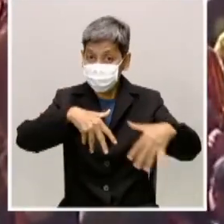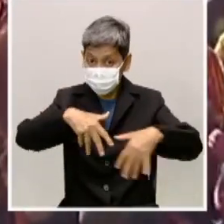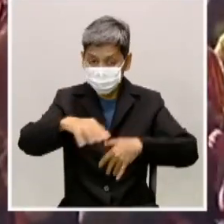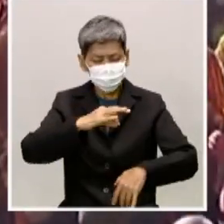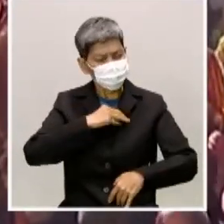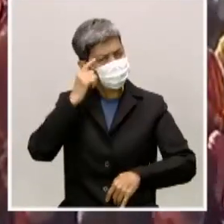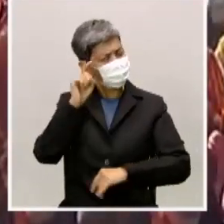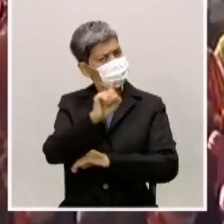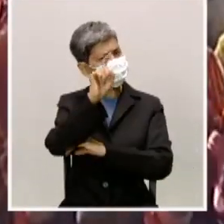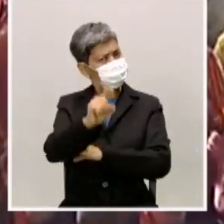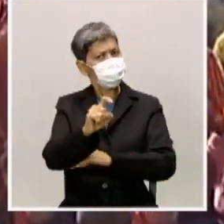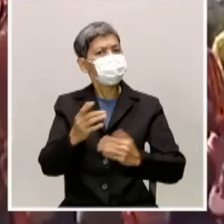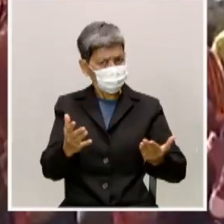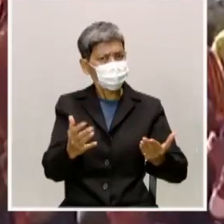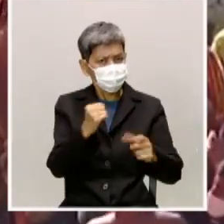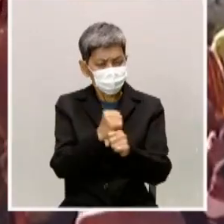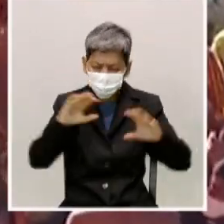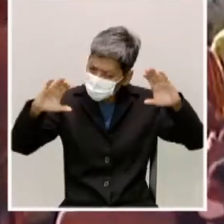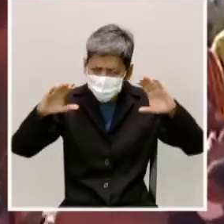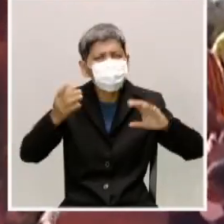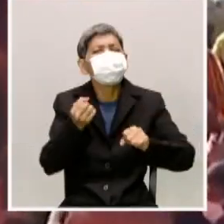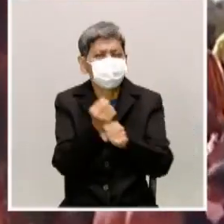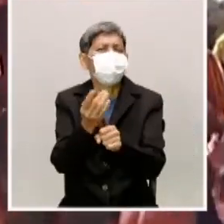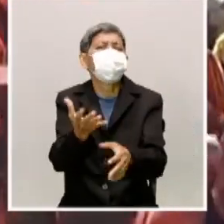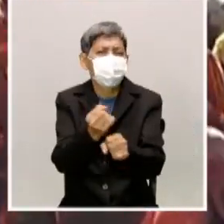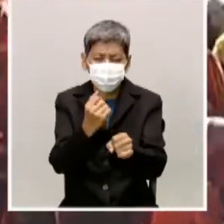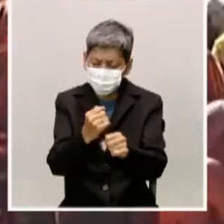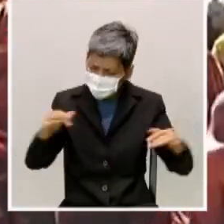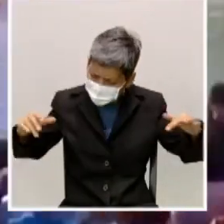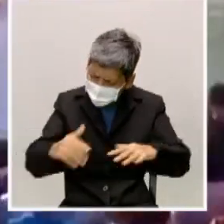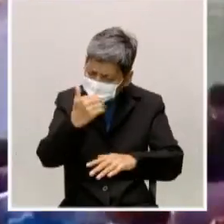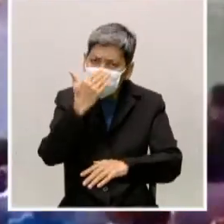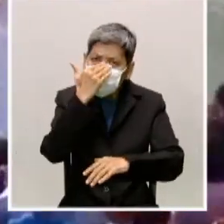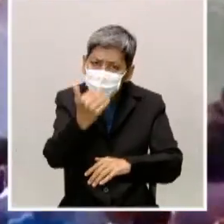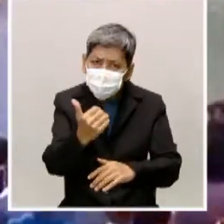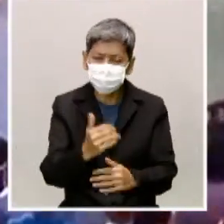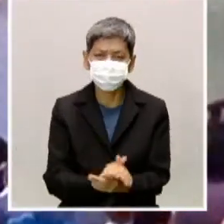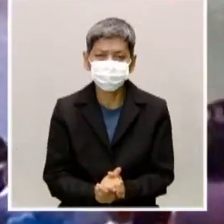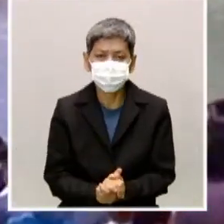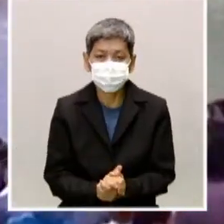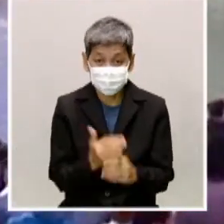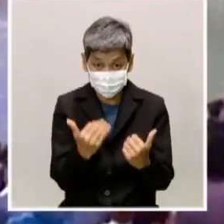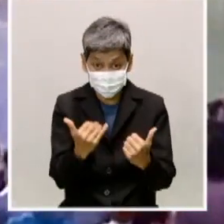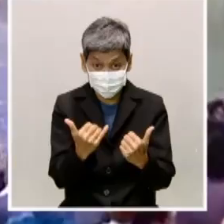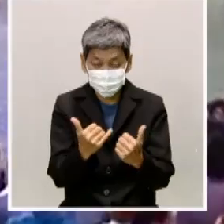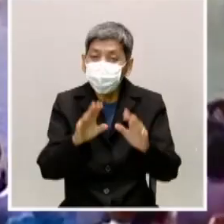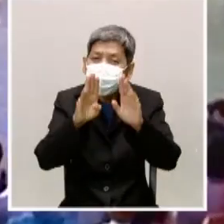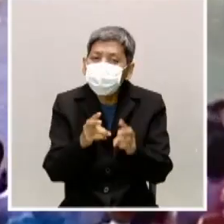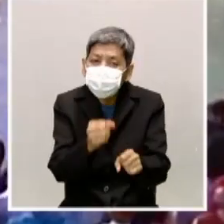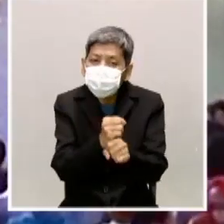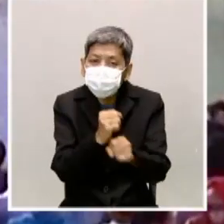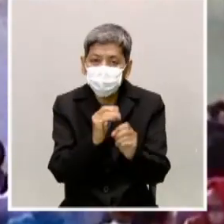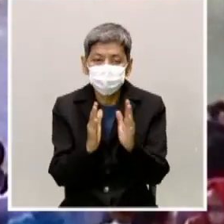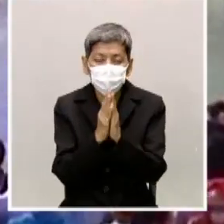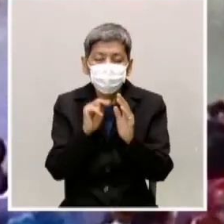นรู้สึกงงไปหมดแล้วกับการตัดสินใจของรัฐบาลที่ดูย้อนแย้งกันเหลือเกินค่ะเทศกาลกันวายาตราหรือว่าการห